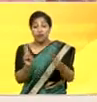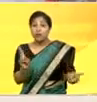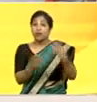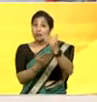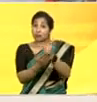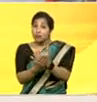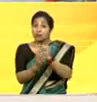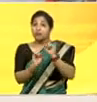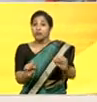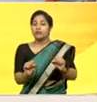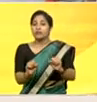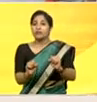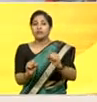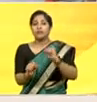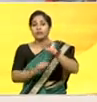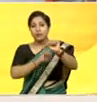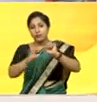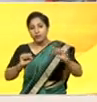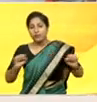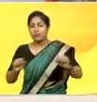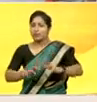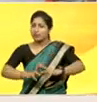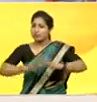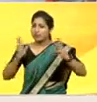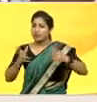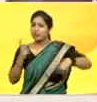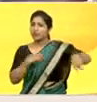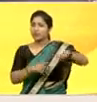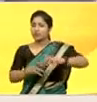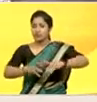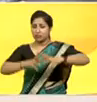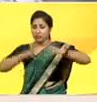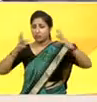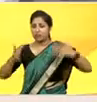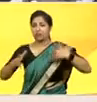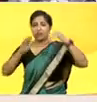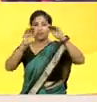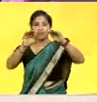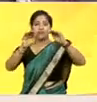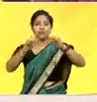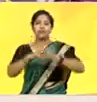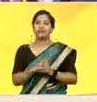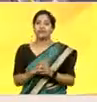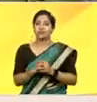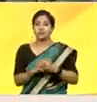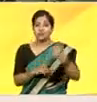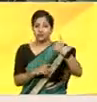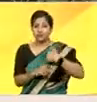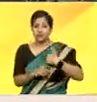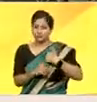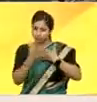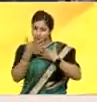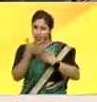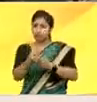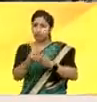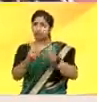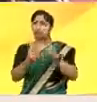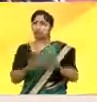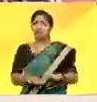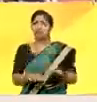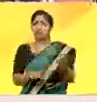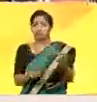के लिए भी आप सभी को ढेर सारी शुभकामनाएं। मुझे विश्वास है